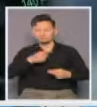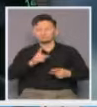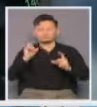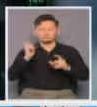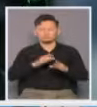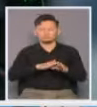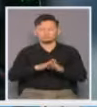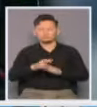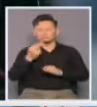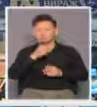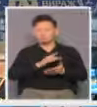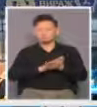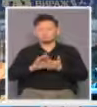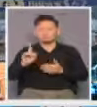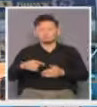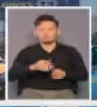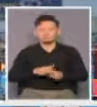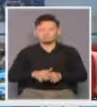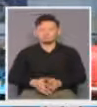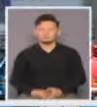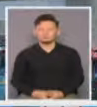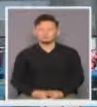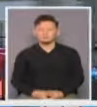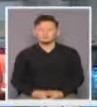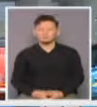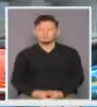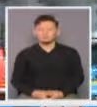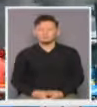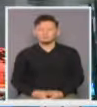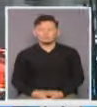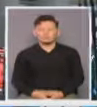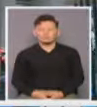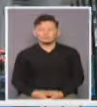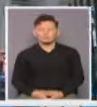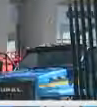полностью отвечает экологическим требованиям. Эдуард Михель, Аймгуль Хайруллина, служба новостей.